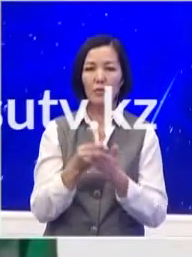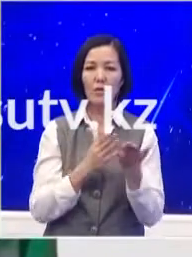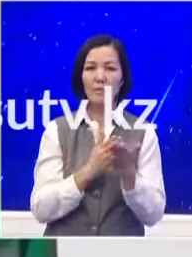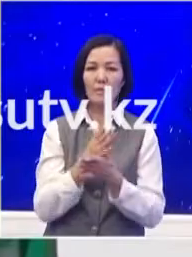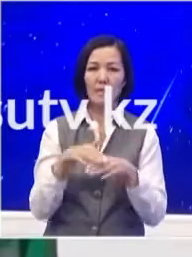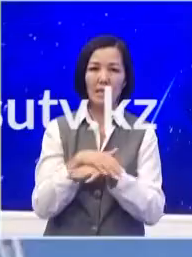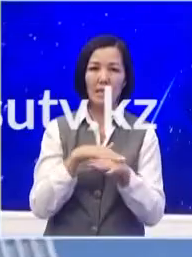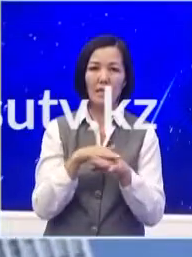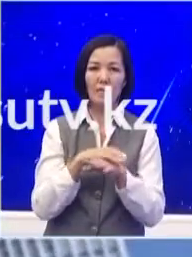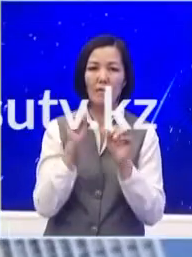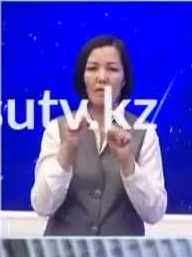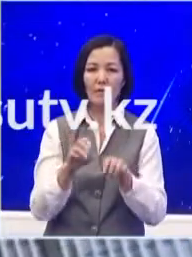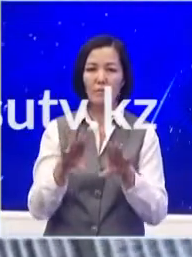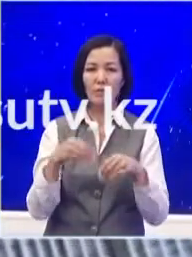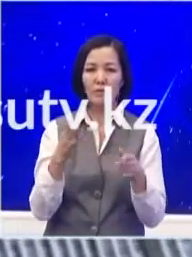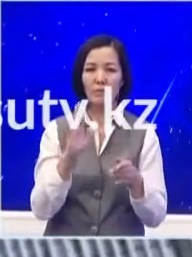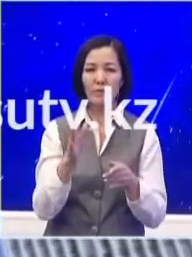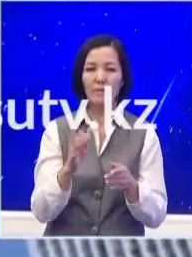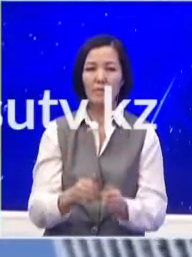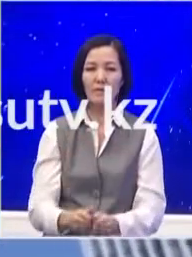қызметтер нарығын анықтауға мүмкіндік бермек.